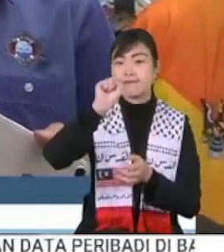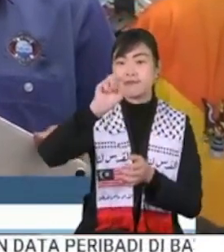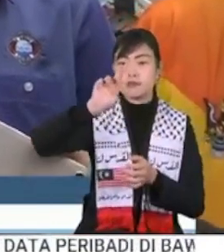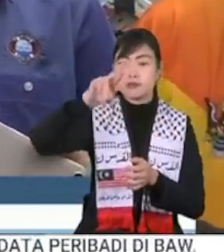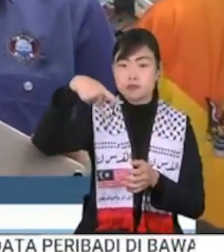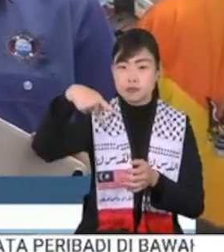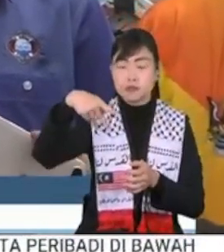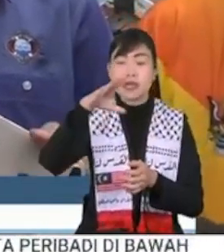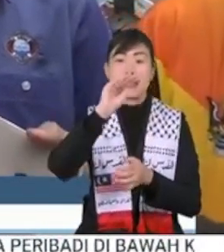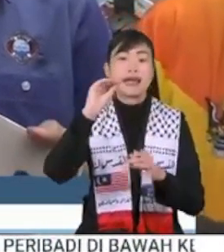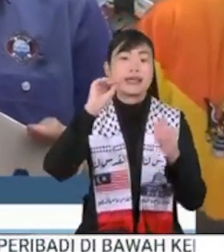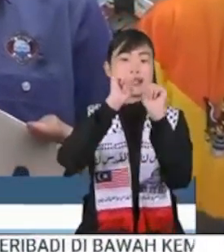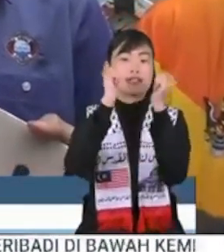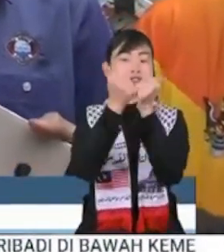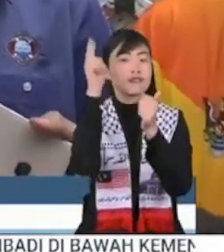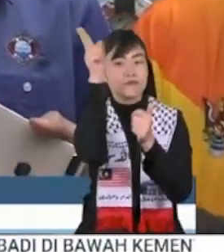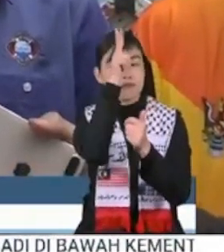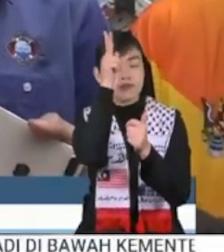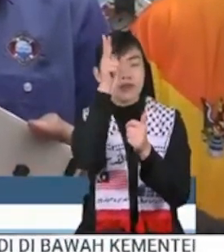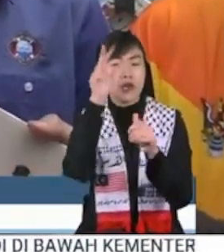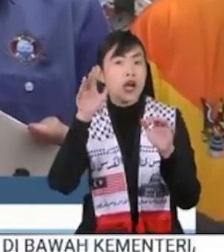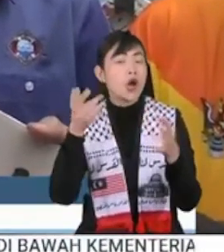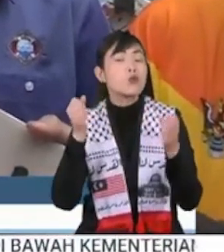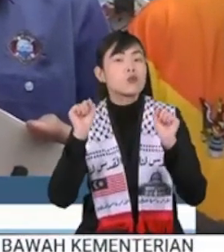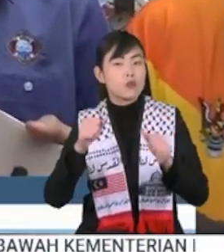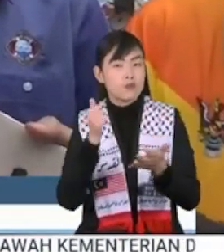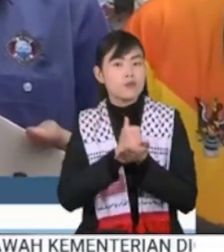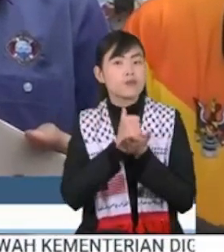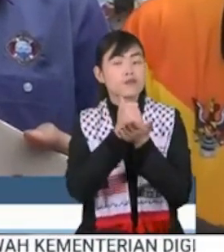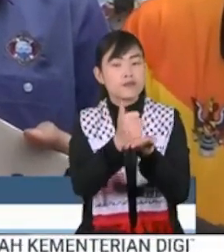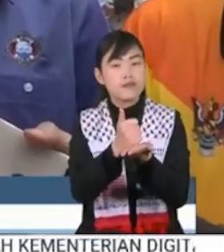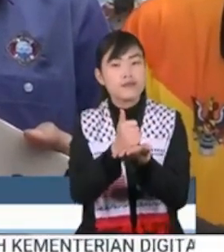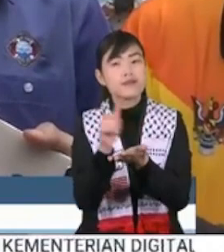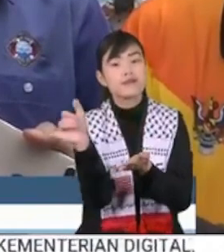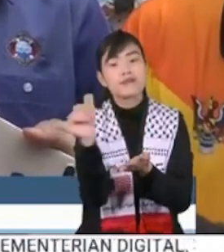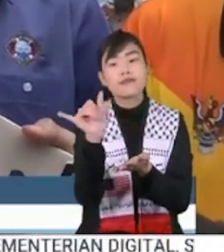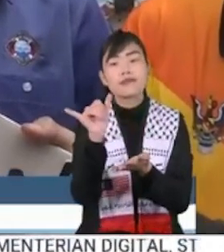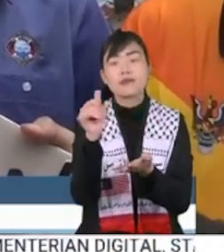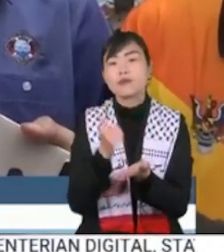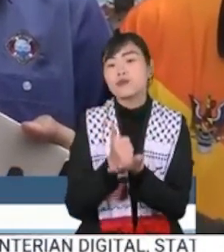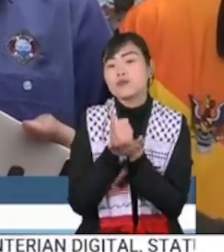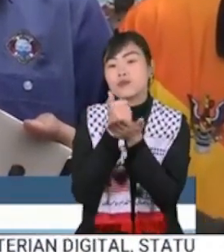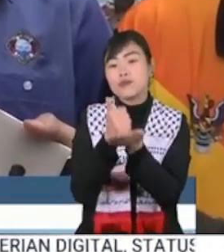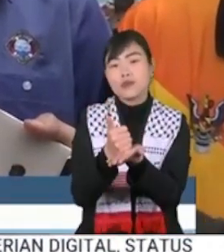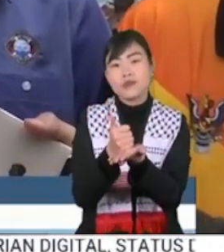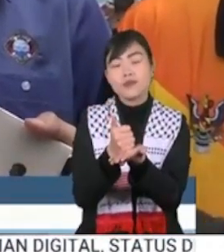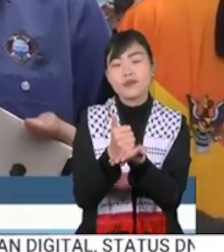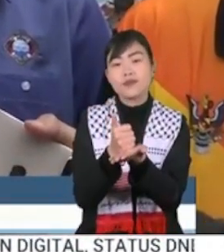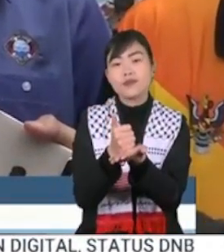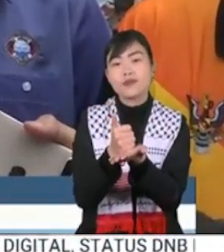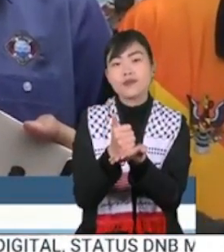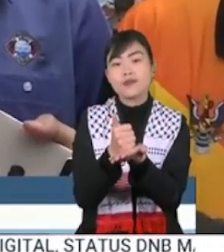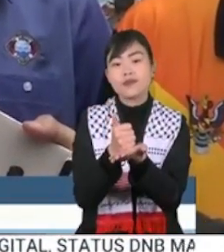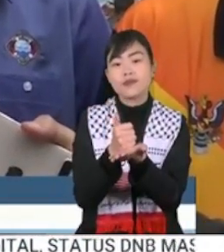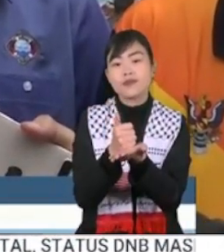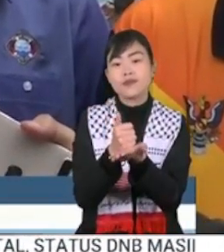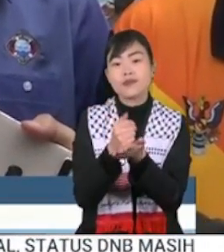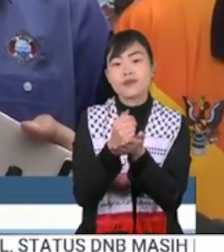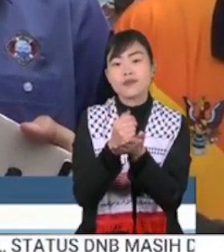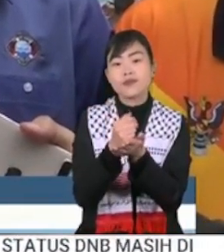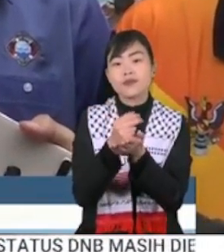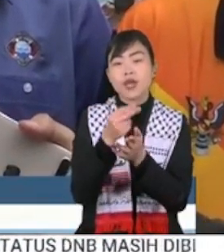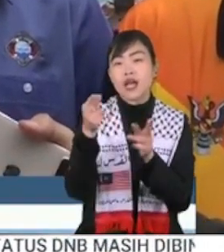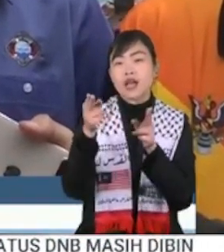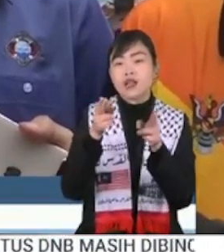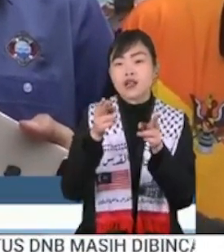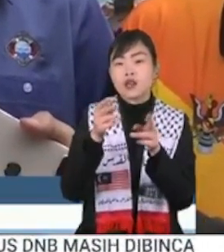kajensi kerajaan macam mana kita boleh membantu mereka sepertimana kita membantu pihak pengusaha